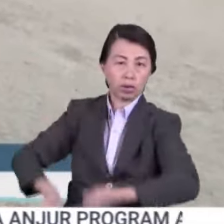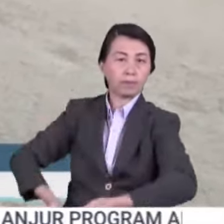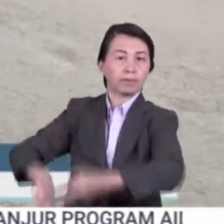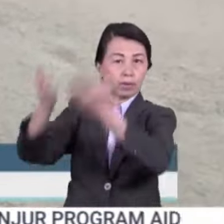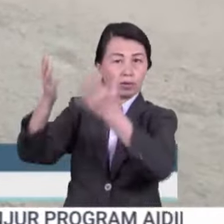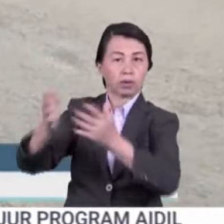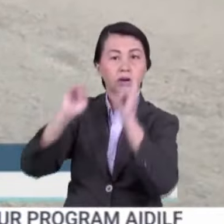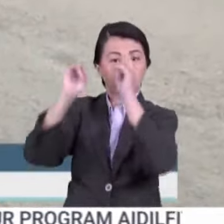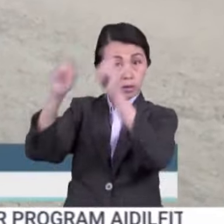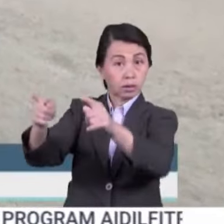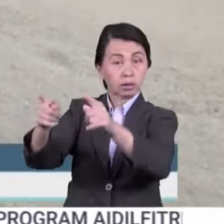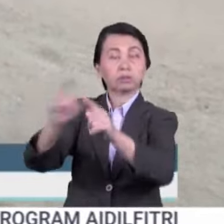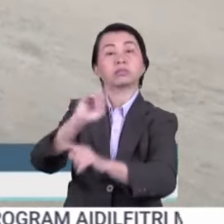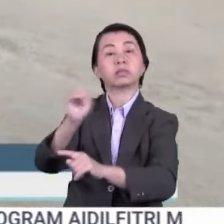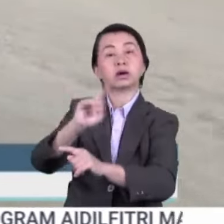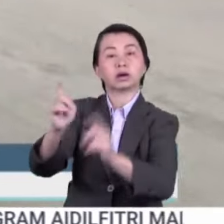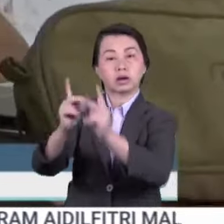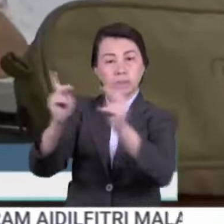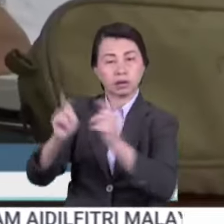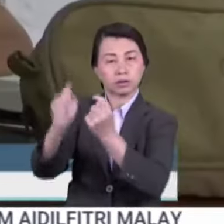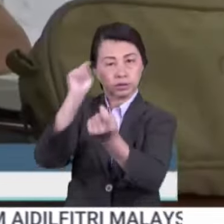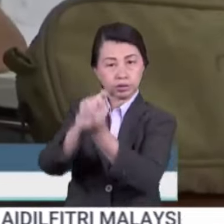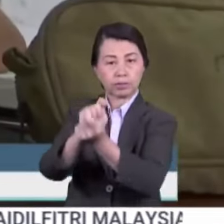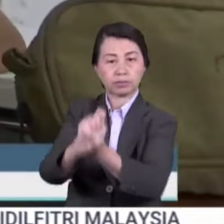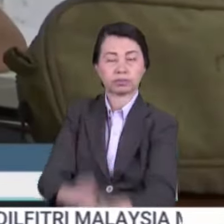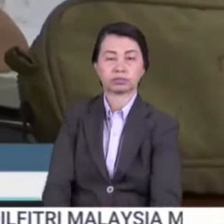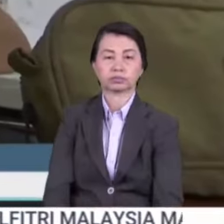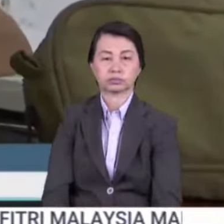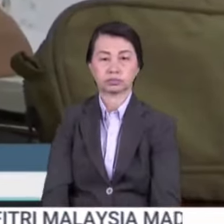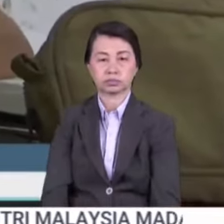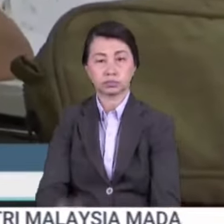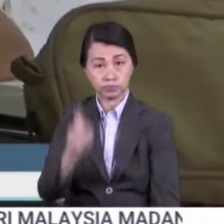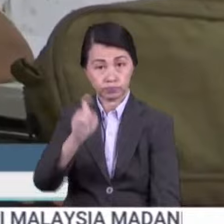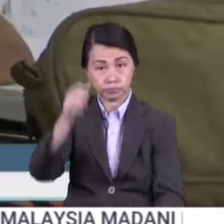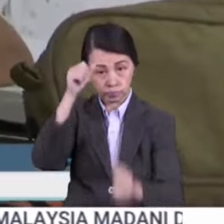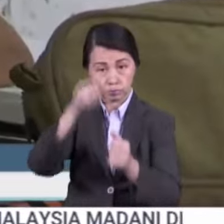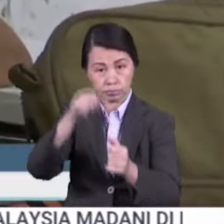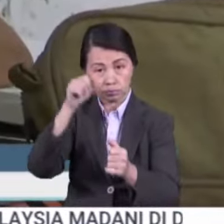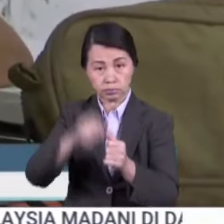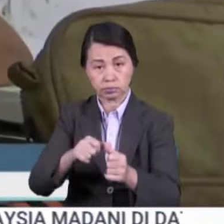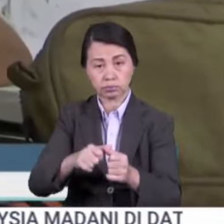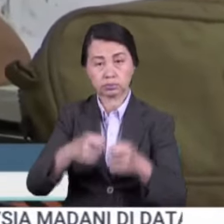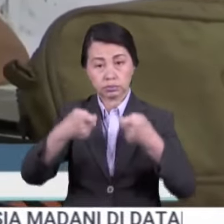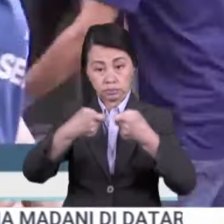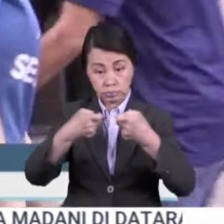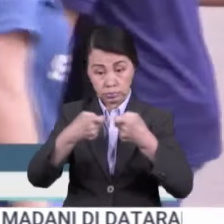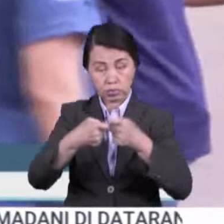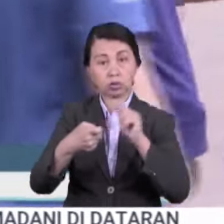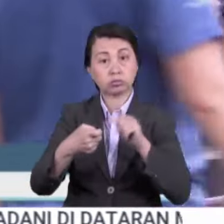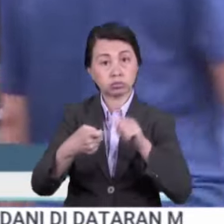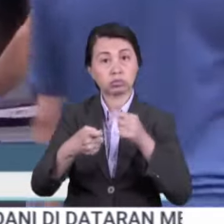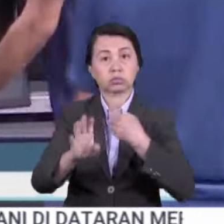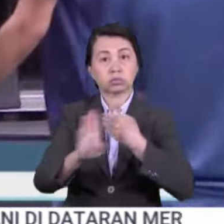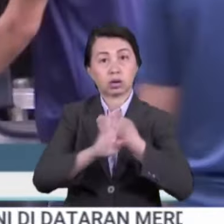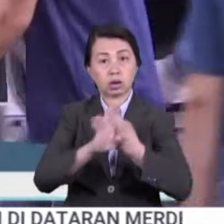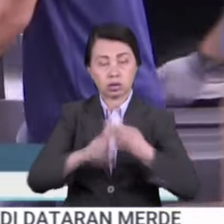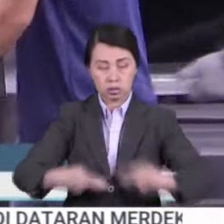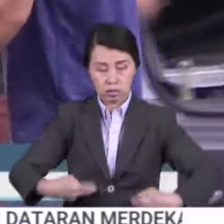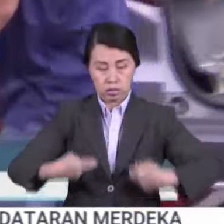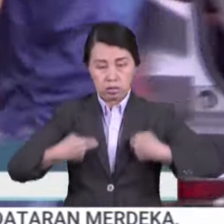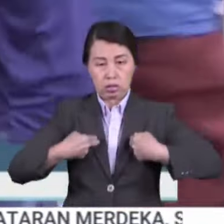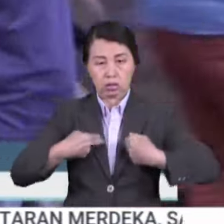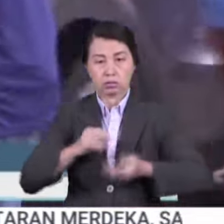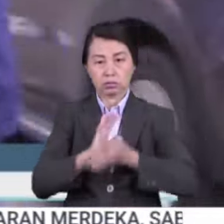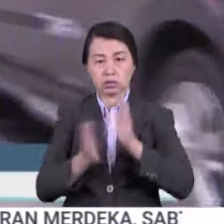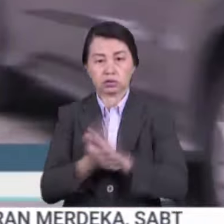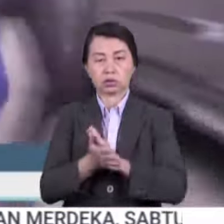dan pergi kepada premis yang ditetapkan. Perlu diingatkan, sisa elektronik berisiko membahayakan kehidupan dan